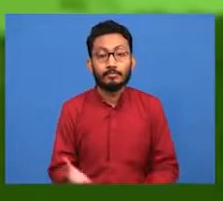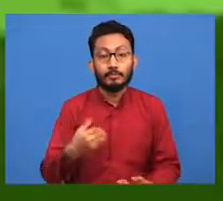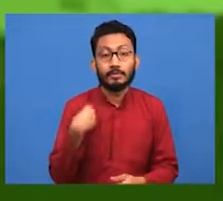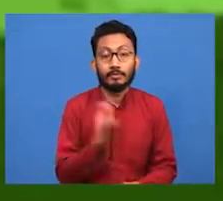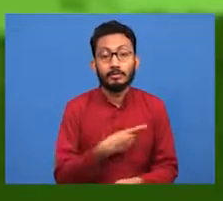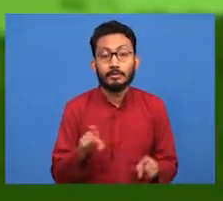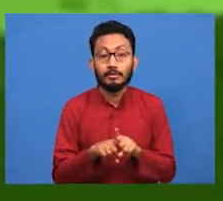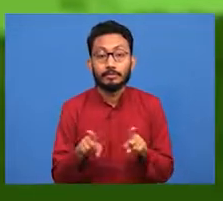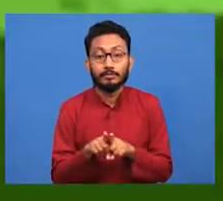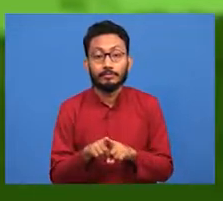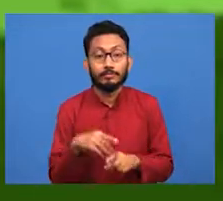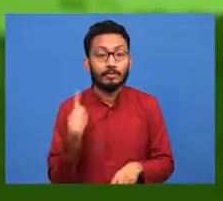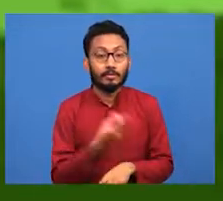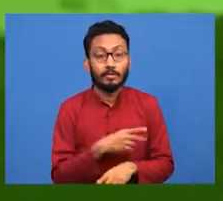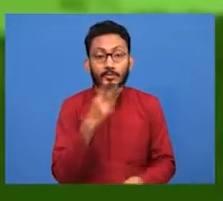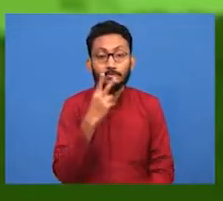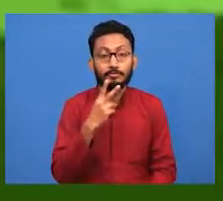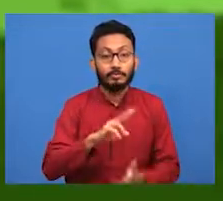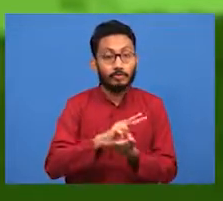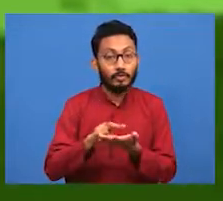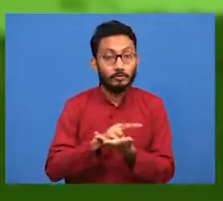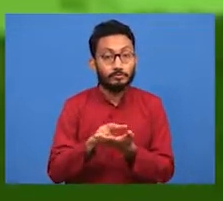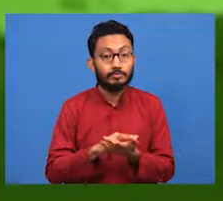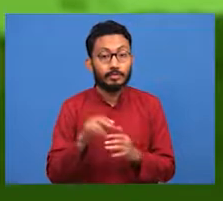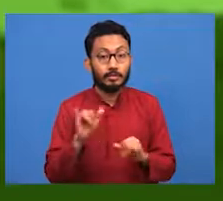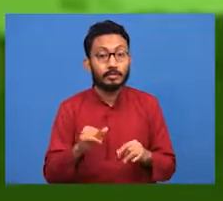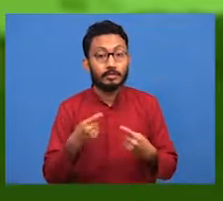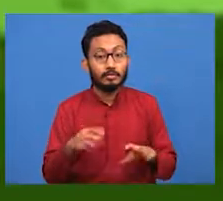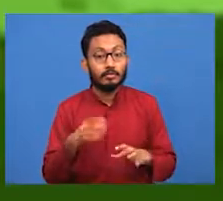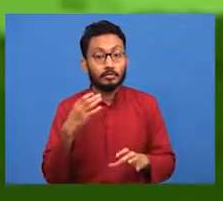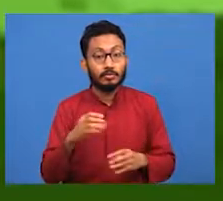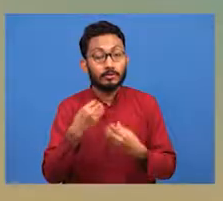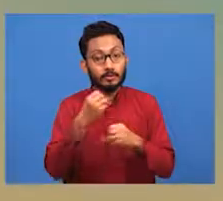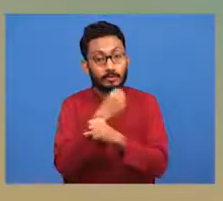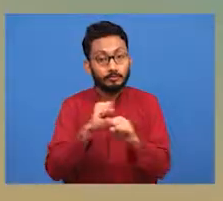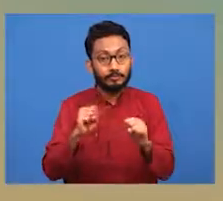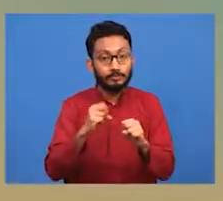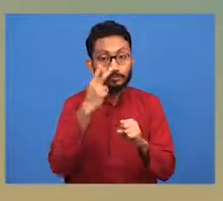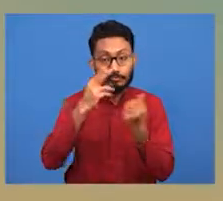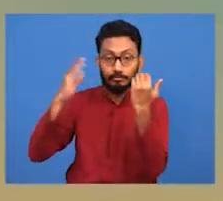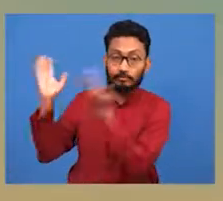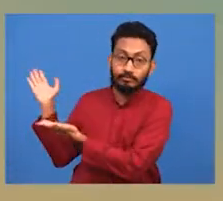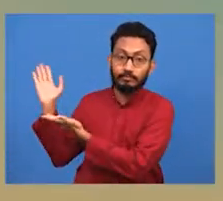sama-sama saksikan klip video yang telah cikgu sediakan. Jom!